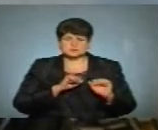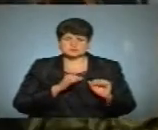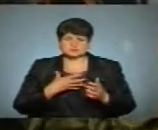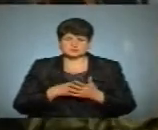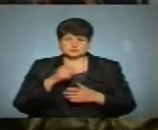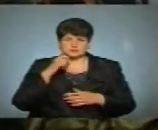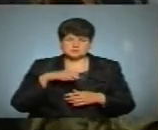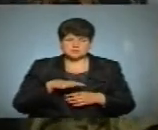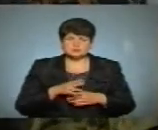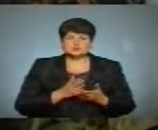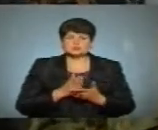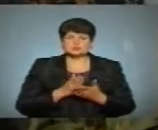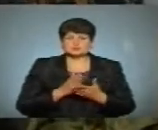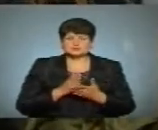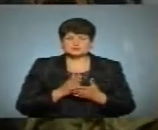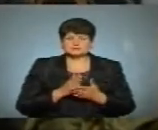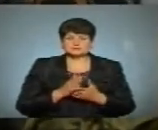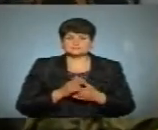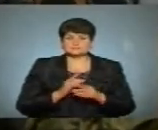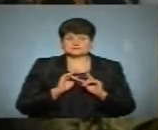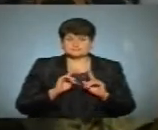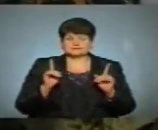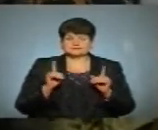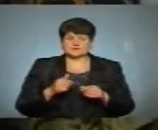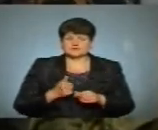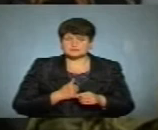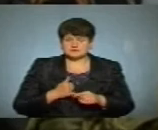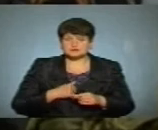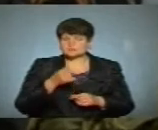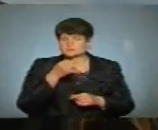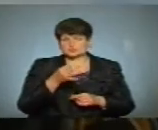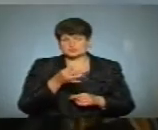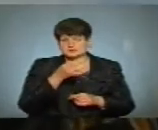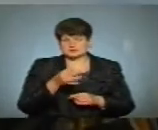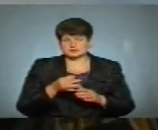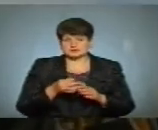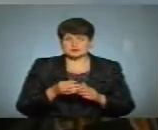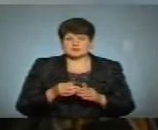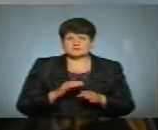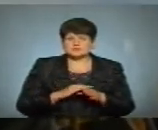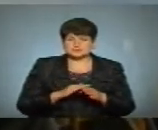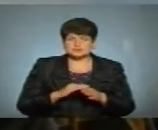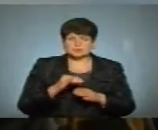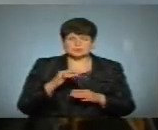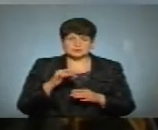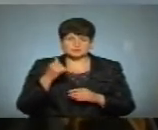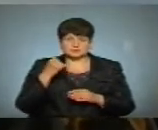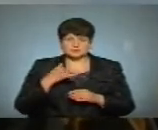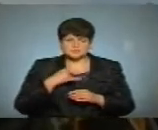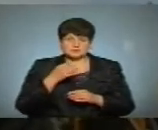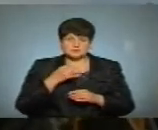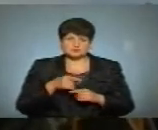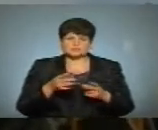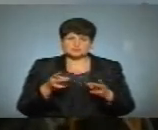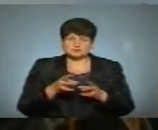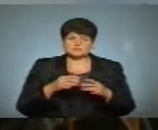країну. Він служить в доволі специфічному роді військ, я не можу називати його прізвище. Юра зателефонував і сказав, що їм потрібні